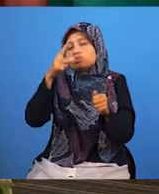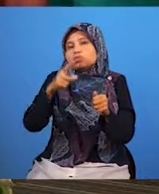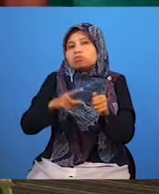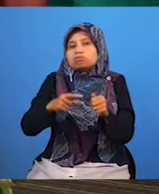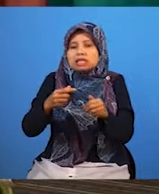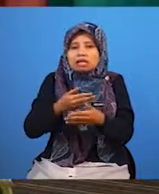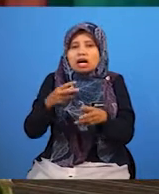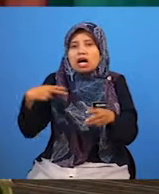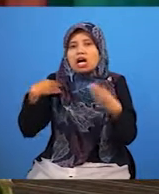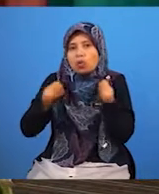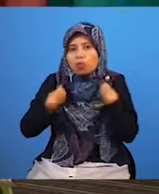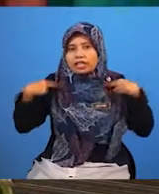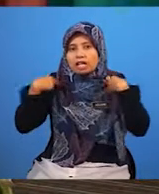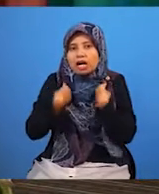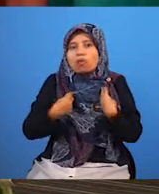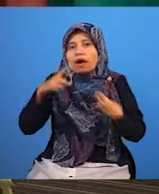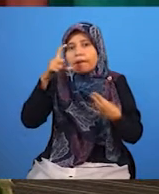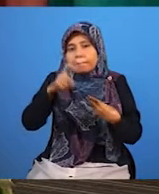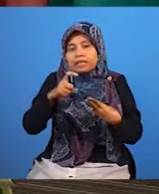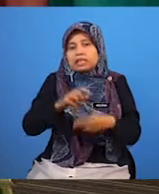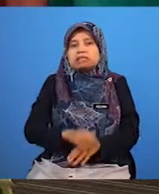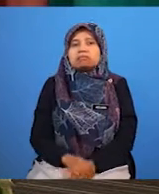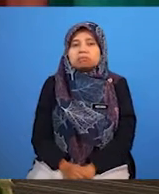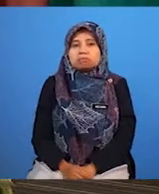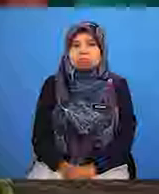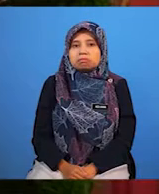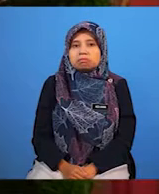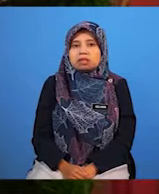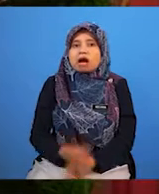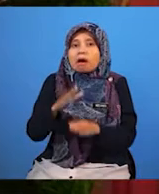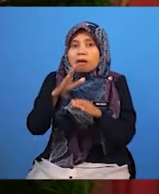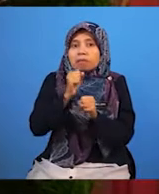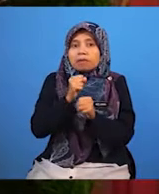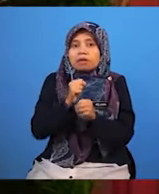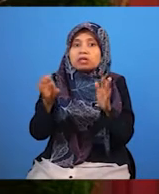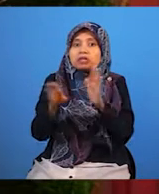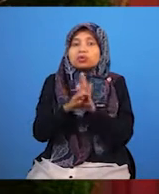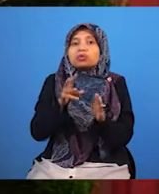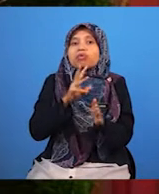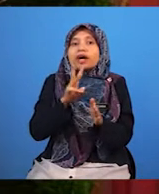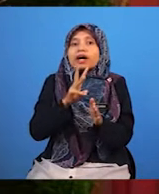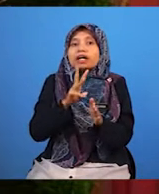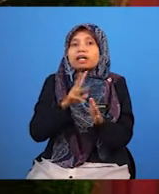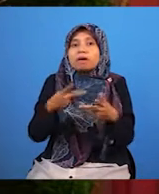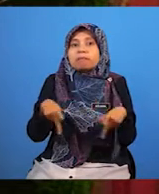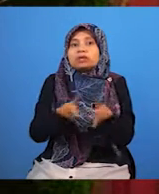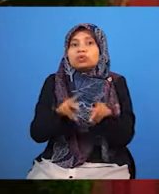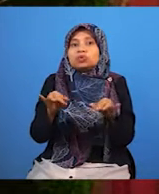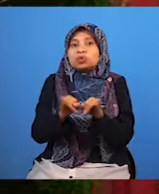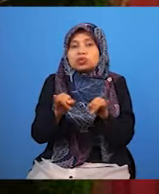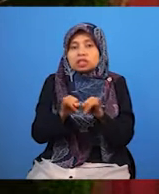yang tinggi yang boleh berlaku kepada ternakan. Pengambilan sampel air perlulah